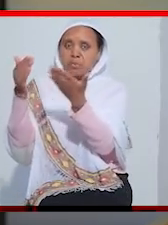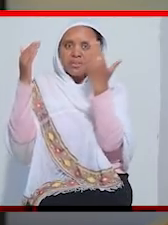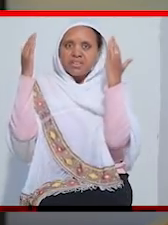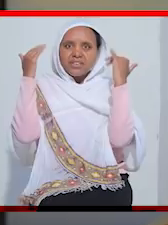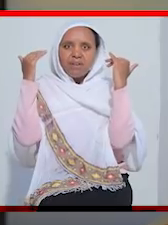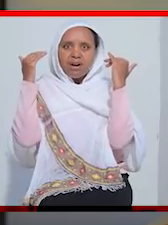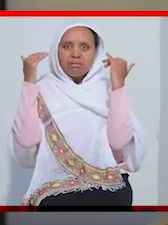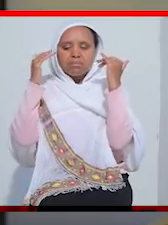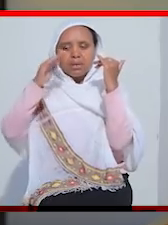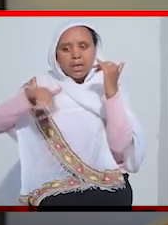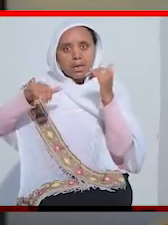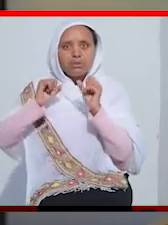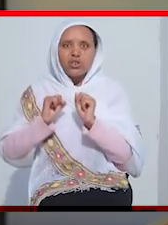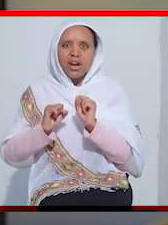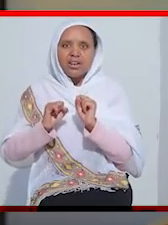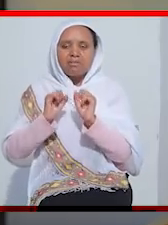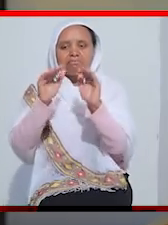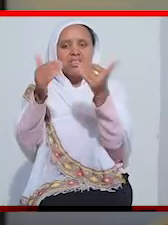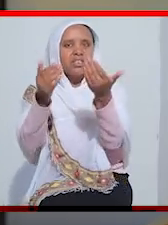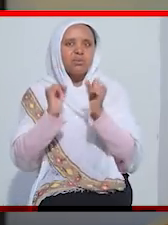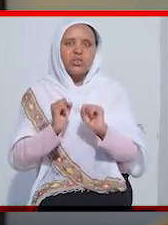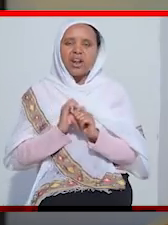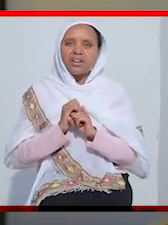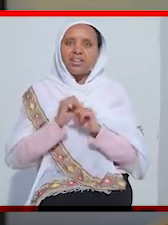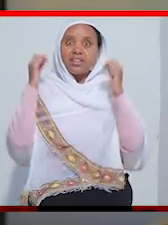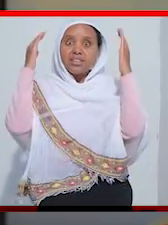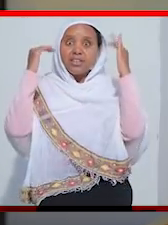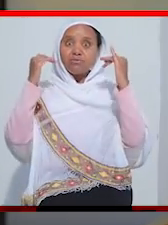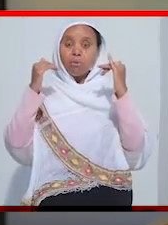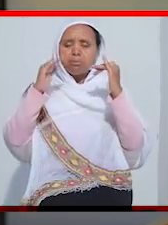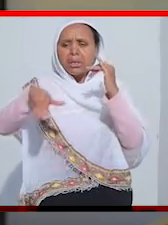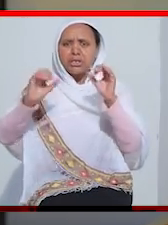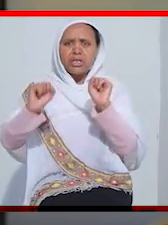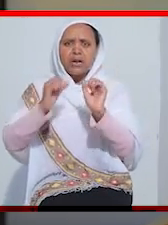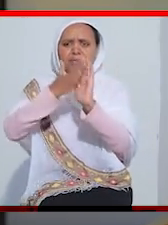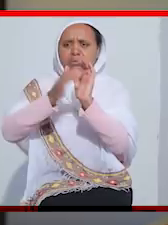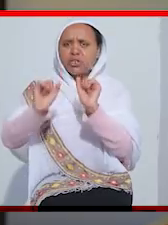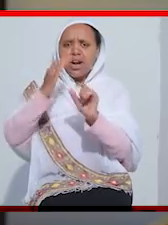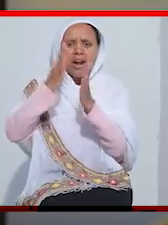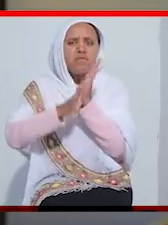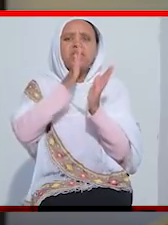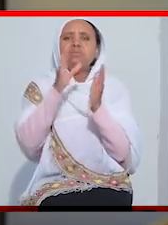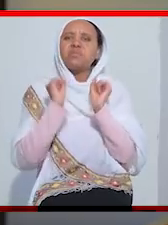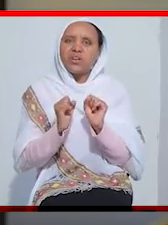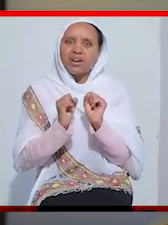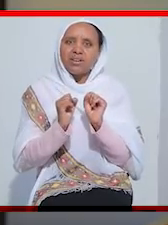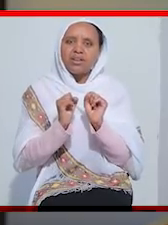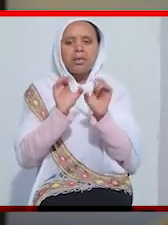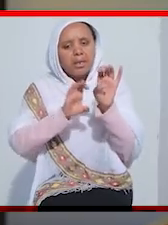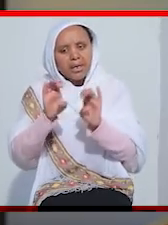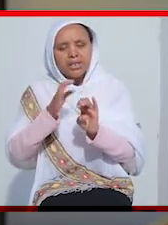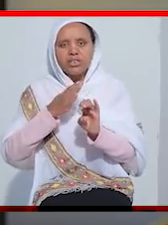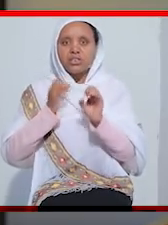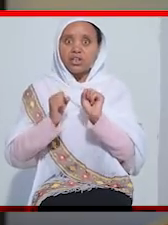ሰዎች የሚሰጡት ተስፋ ሊቀርም ይችላል፣ ሊሰጥም ይችላል። ተስፋ ሆኖም ሊቀር ይችላል፣ ሊፈጸም ይችላል፣ ላይፈጸምም